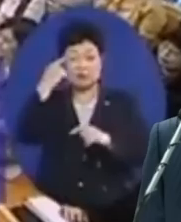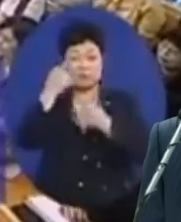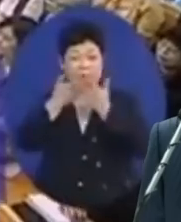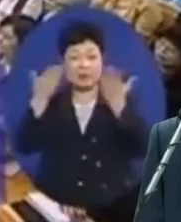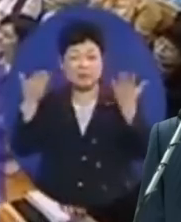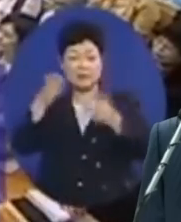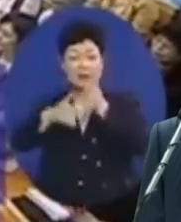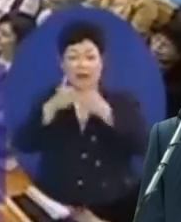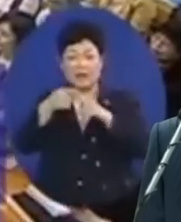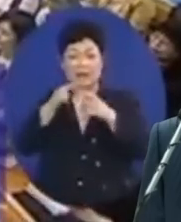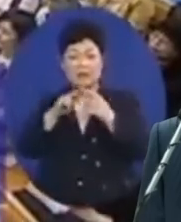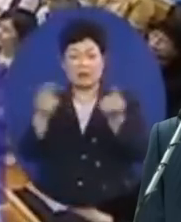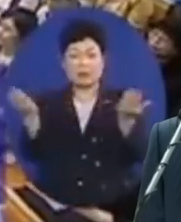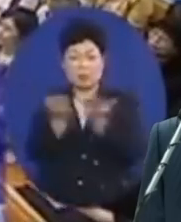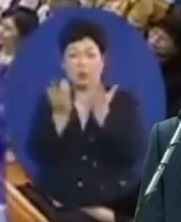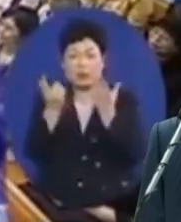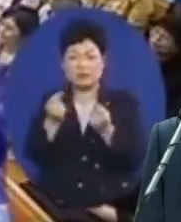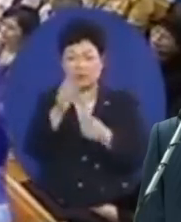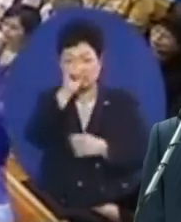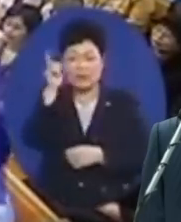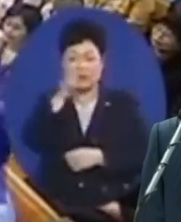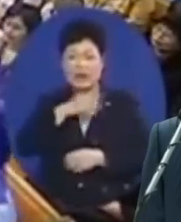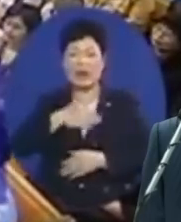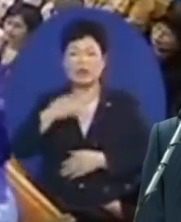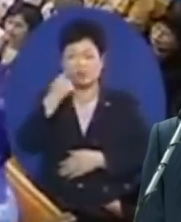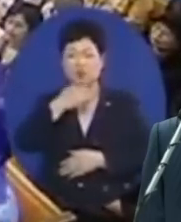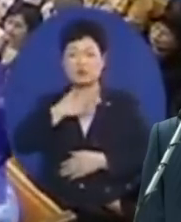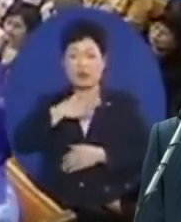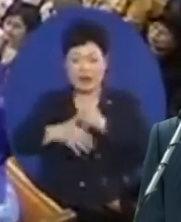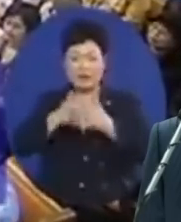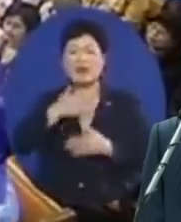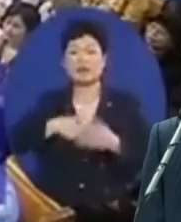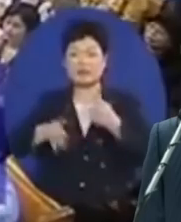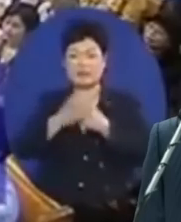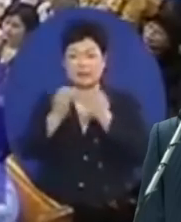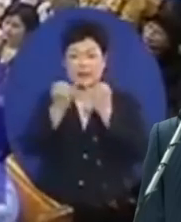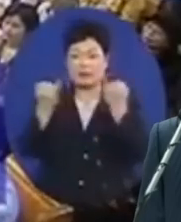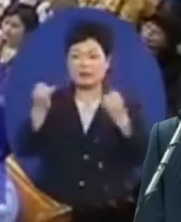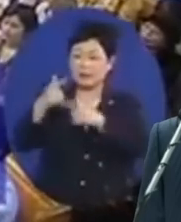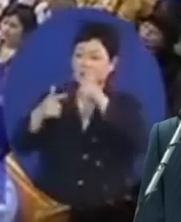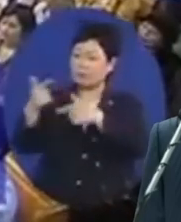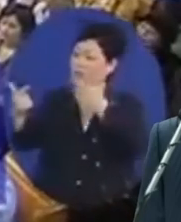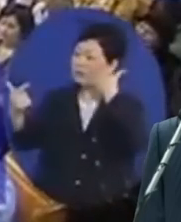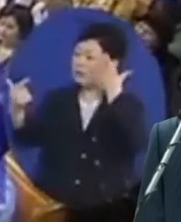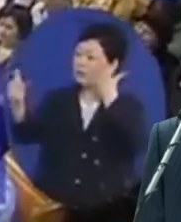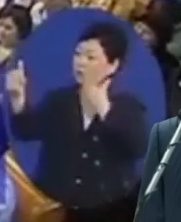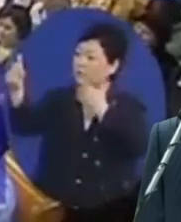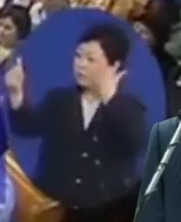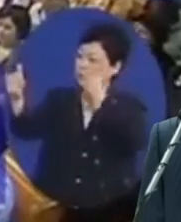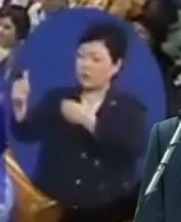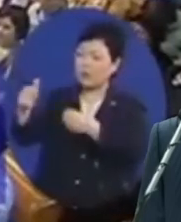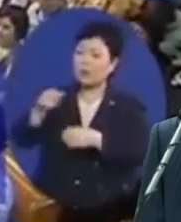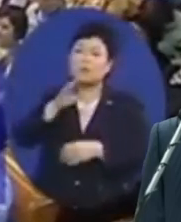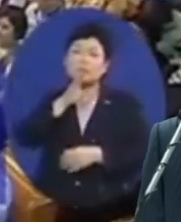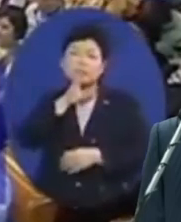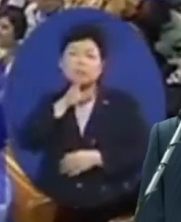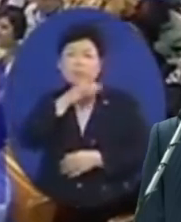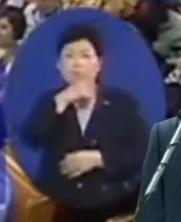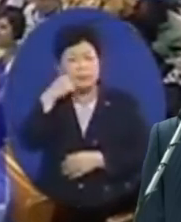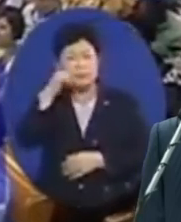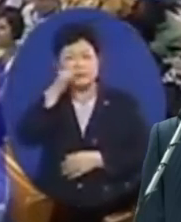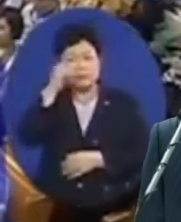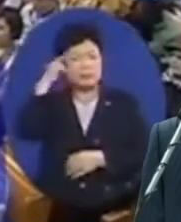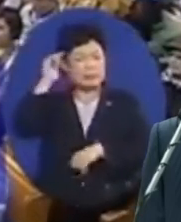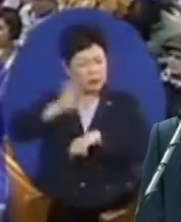밝아져 하나님과 같이 되어 선악을 알 줄을 하나님이 아심이니라. 여자가 그 나무를 본적 먹음직도 하고 보암직도 하고 지혜롭게